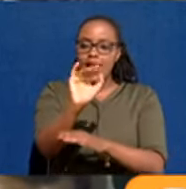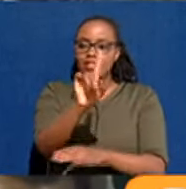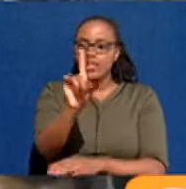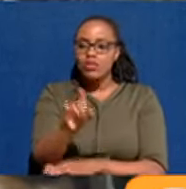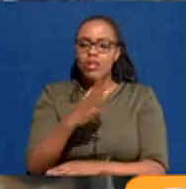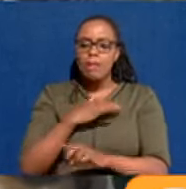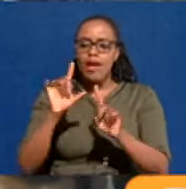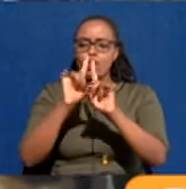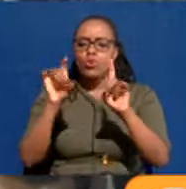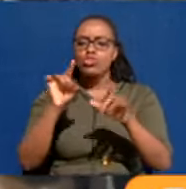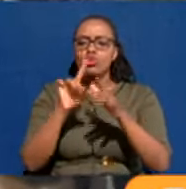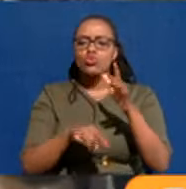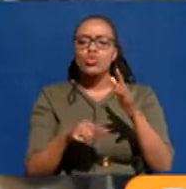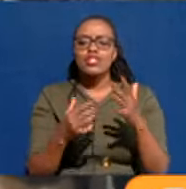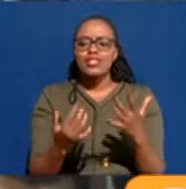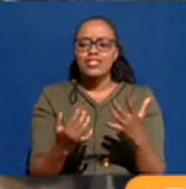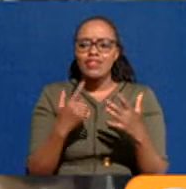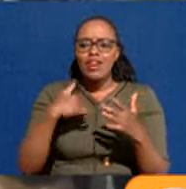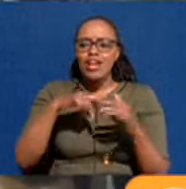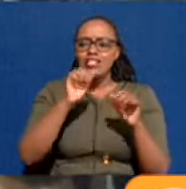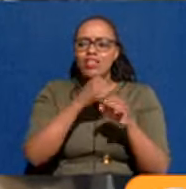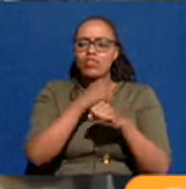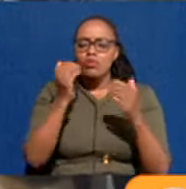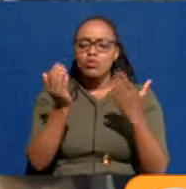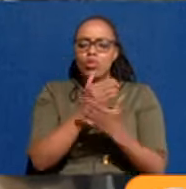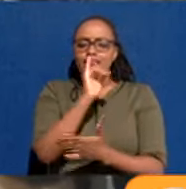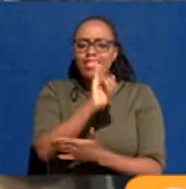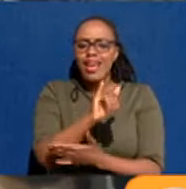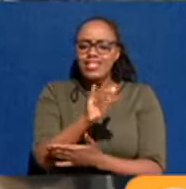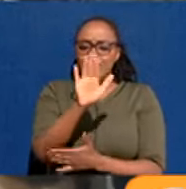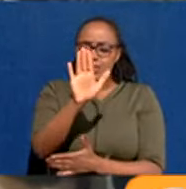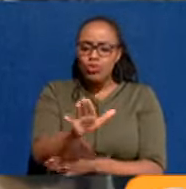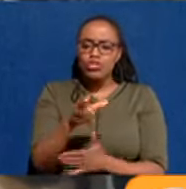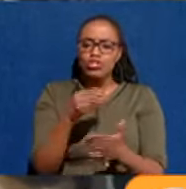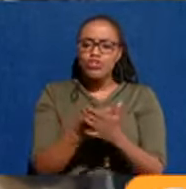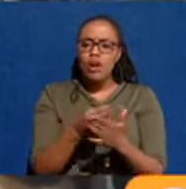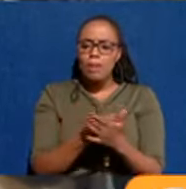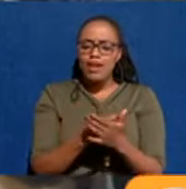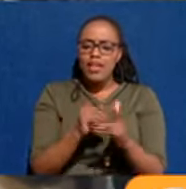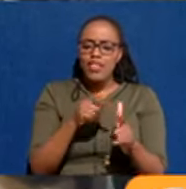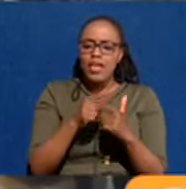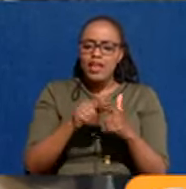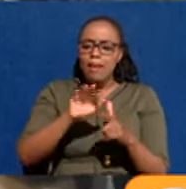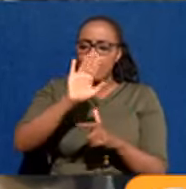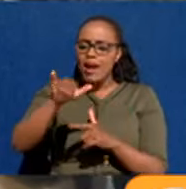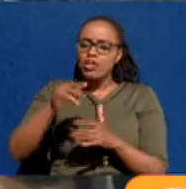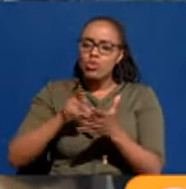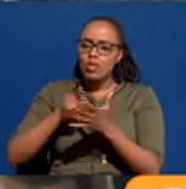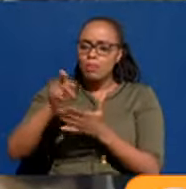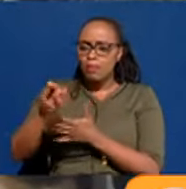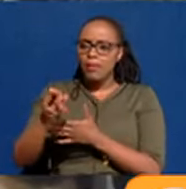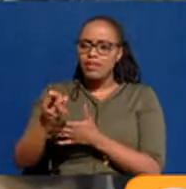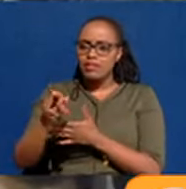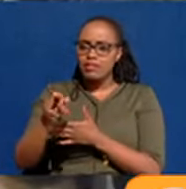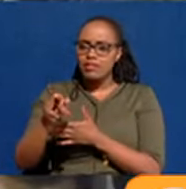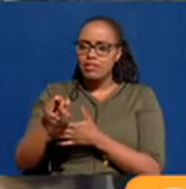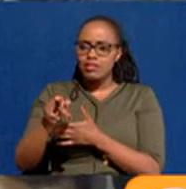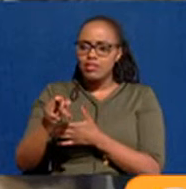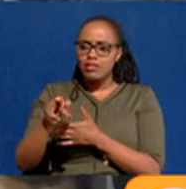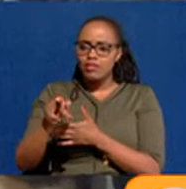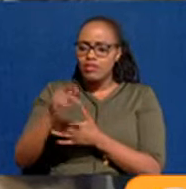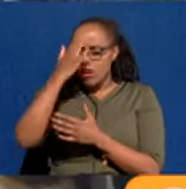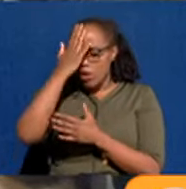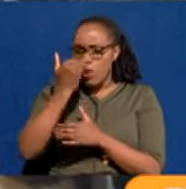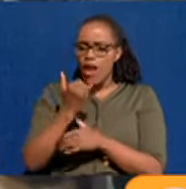mimi swali yangu ni hii. Atuwezi ondolewa hiyo deposit. Irudishwa kwa malipo. Okay.